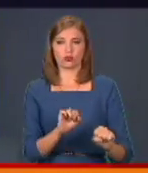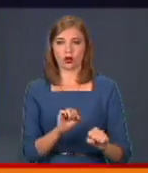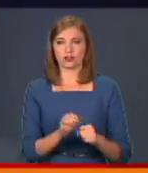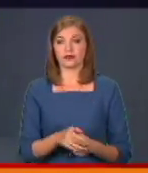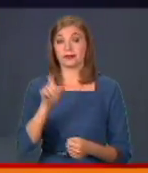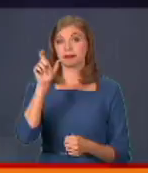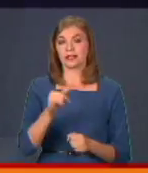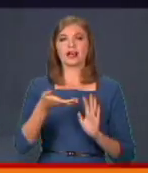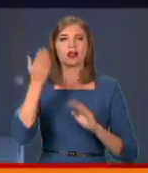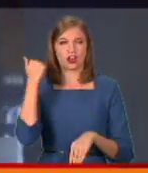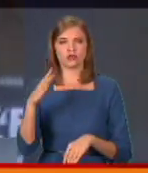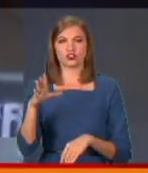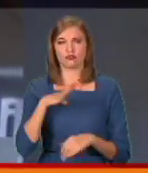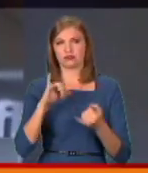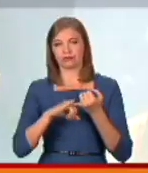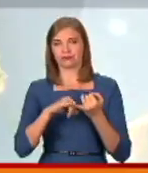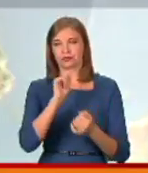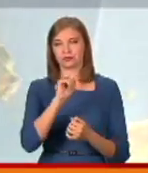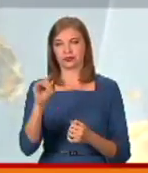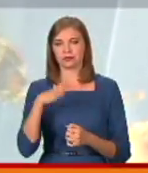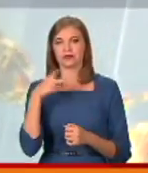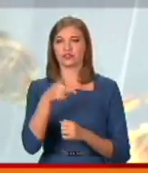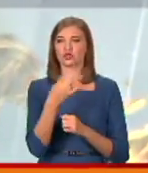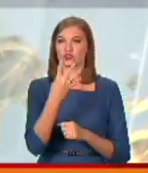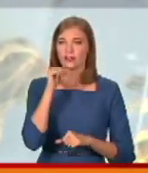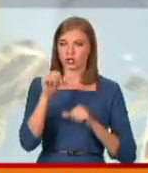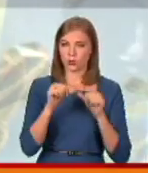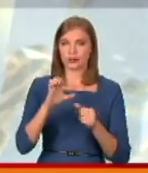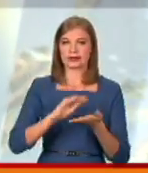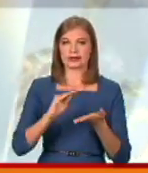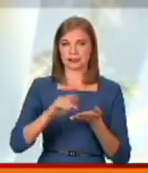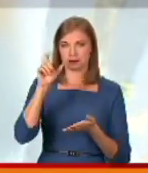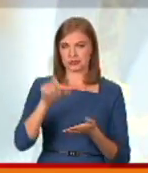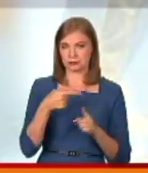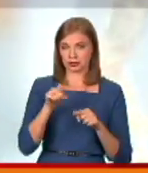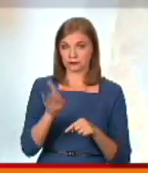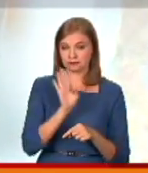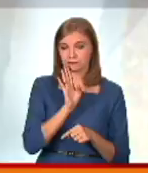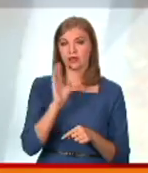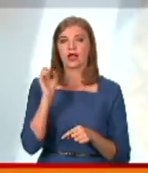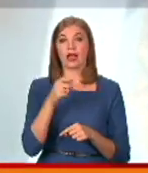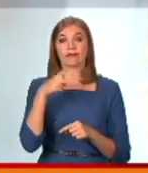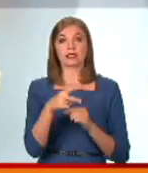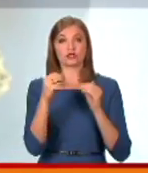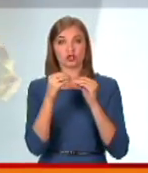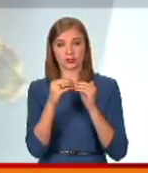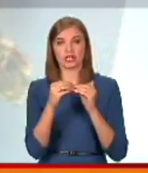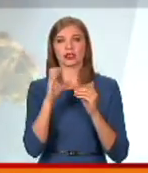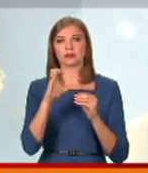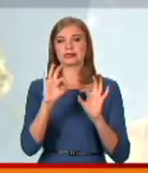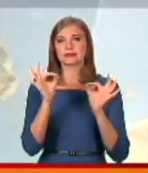Борис Джонсон і раніше стрибав у гречку 2004 року з письменницею Петронеллою Вайт, а